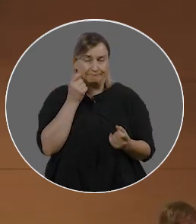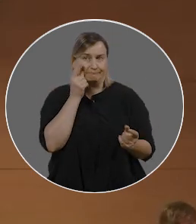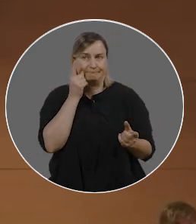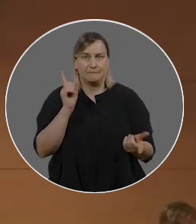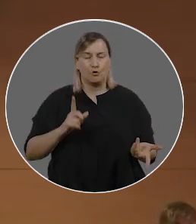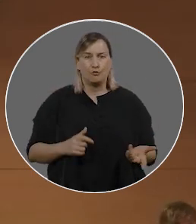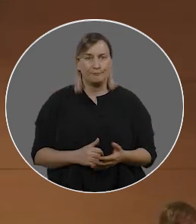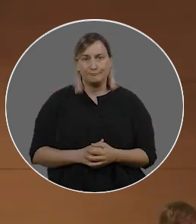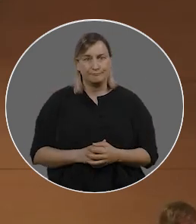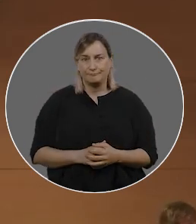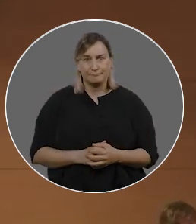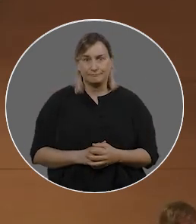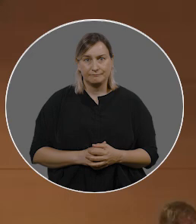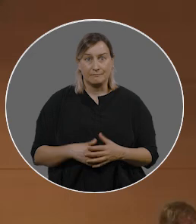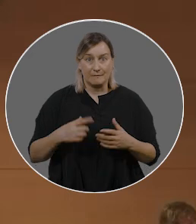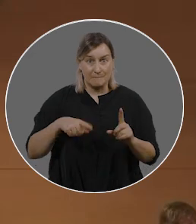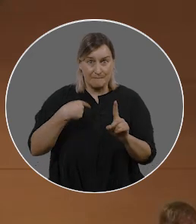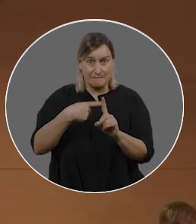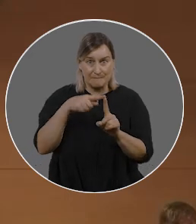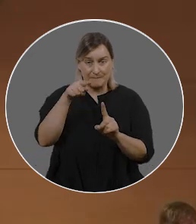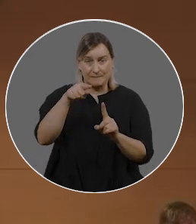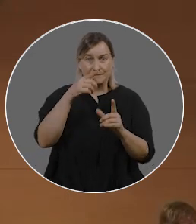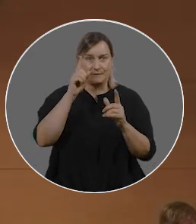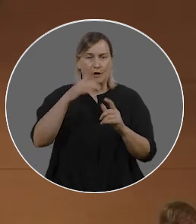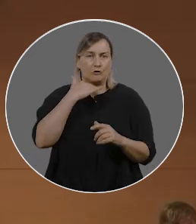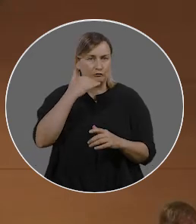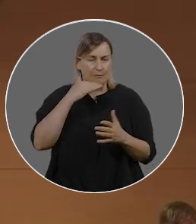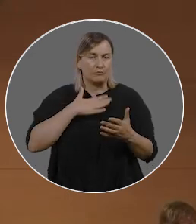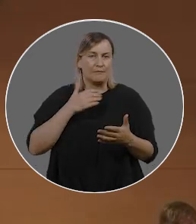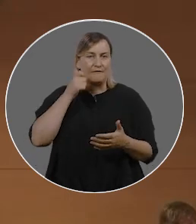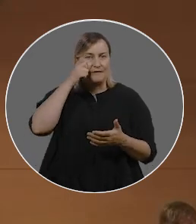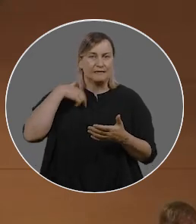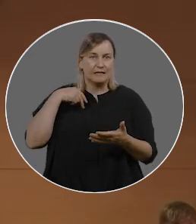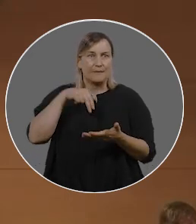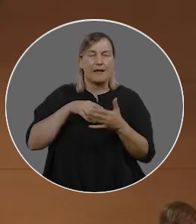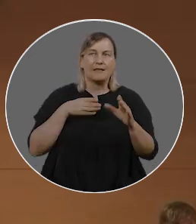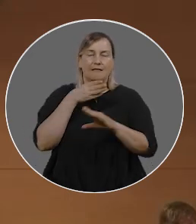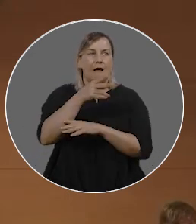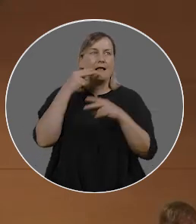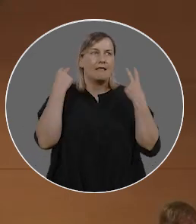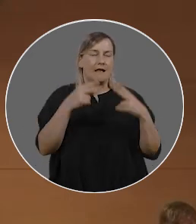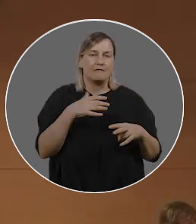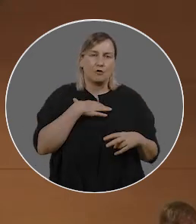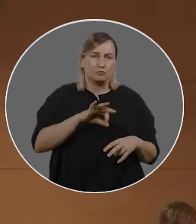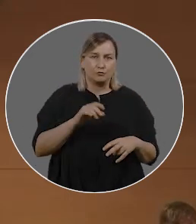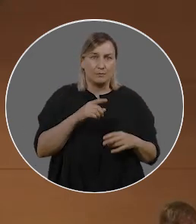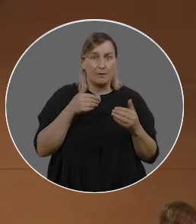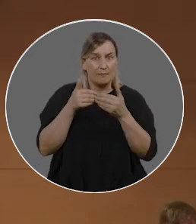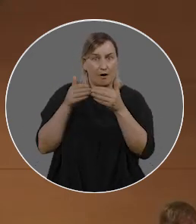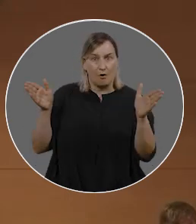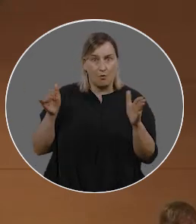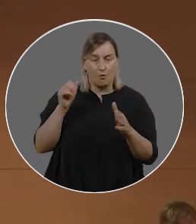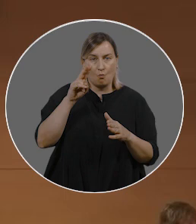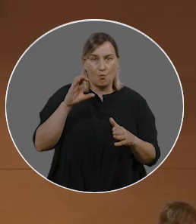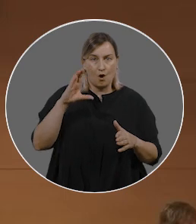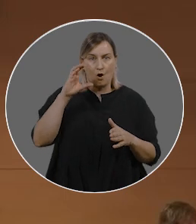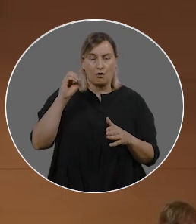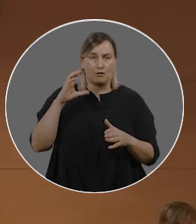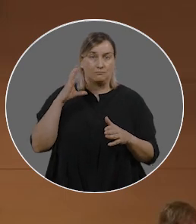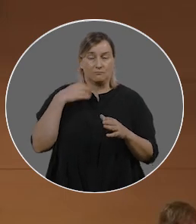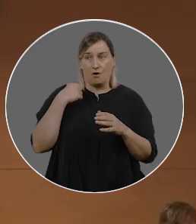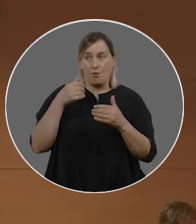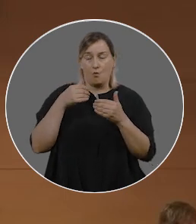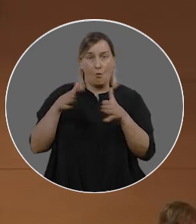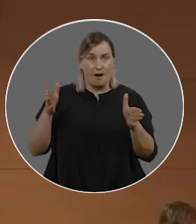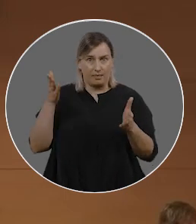no. És que no. I a més, ja sé que potser físicament vindre a Lleida no és possible, però ja l'he obert